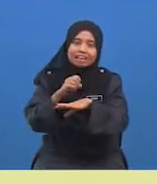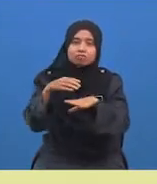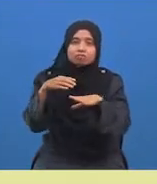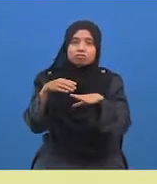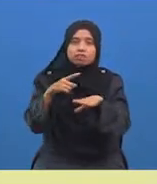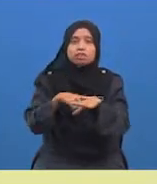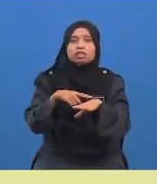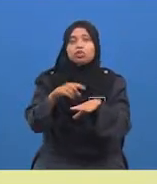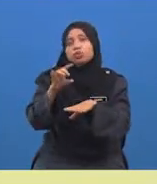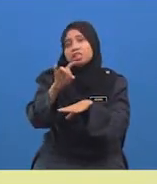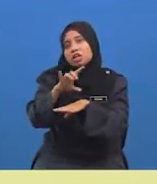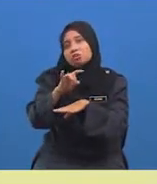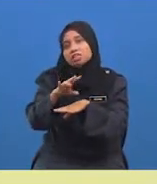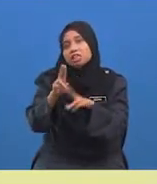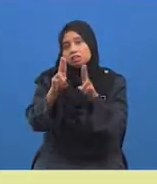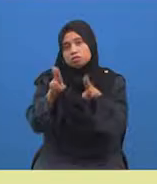kaunseling.